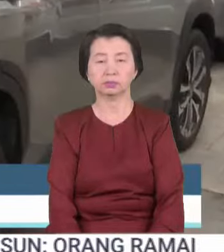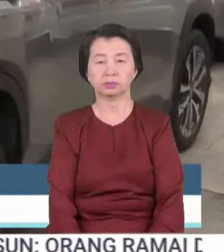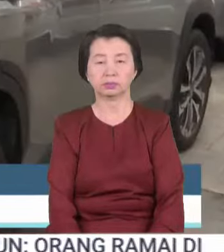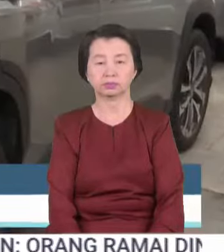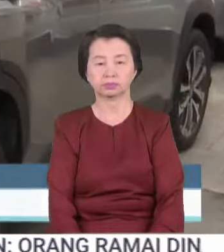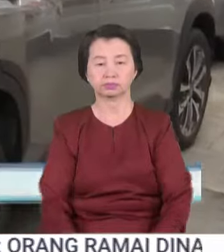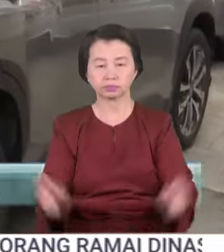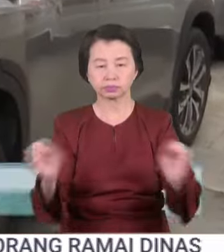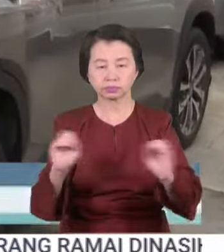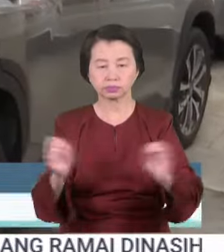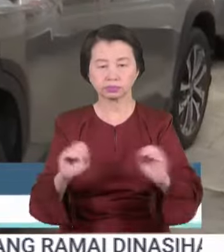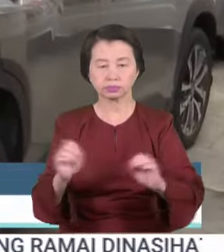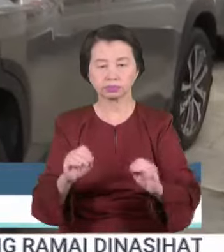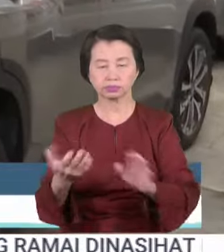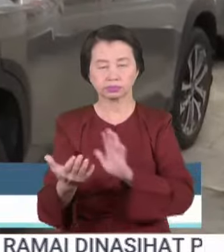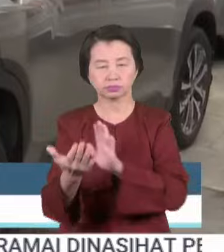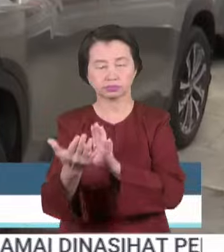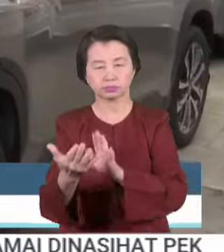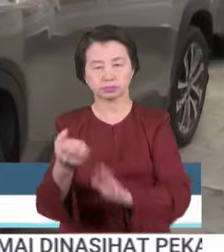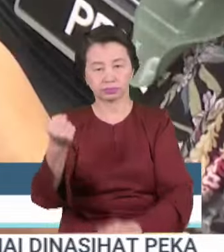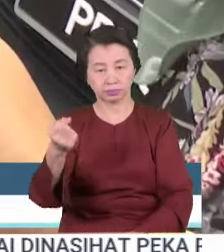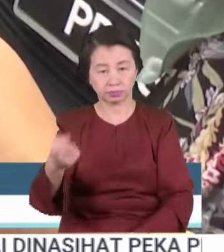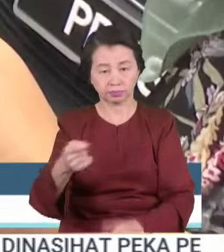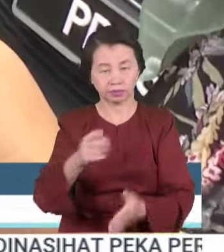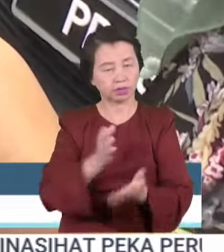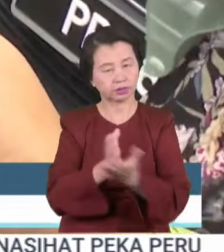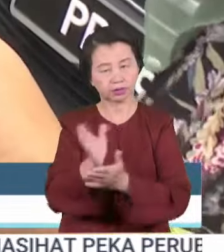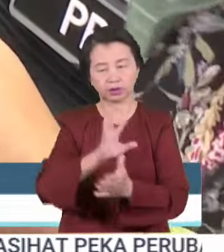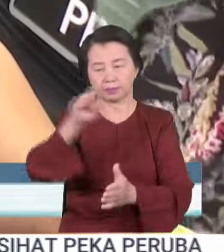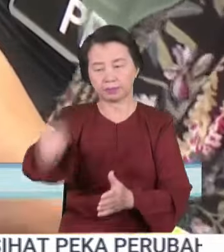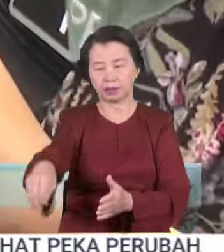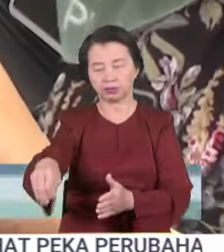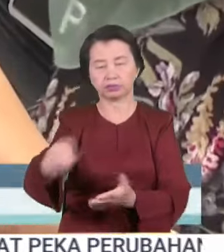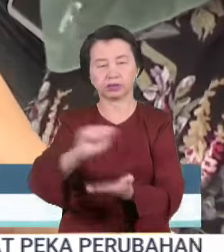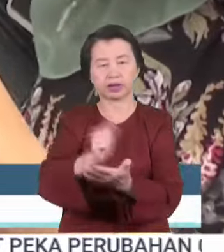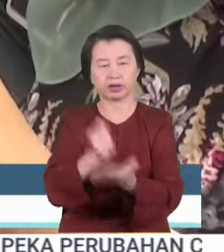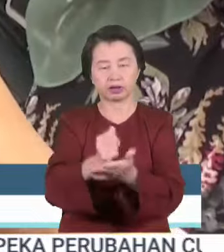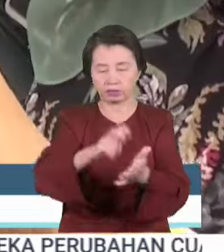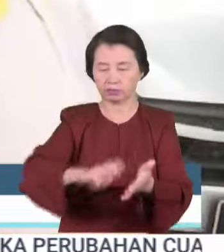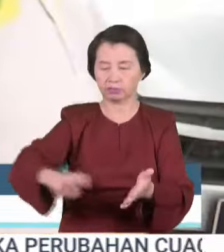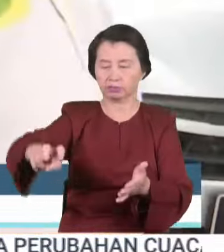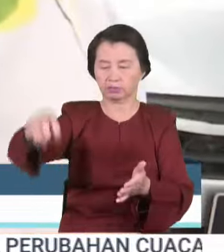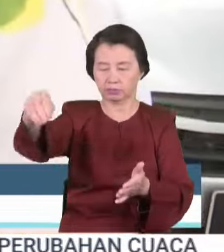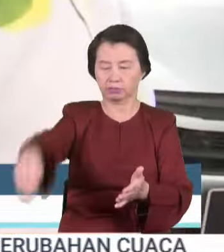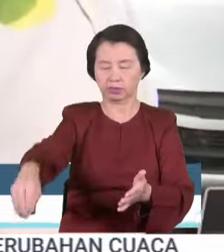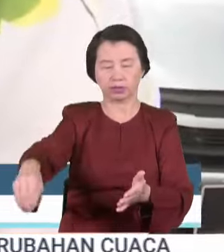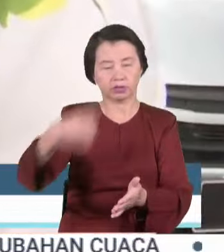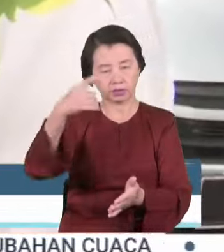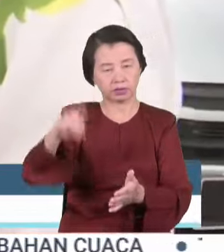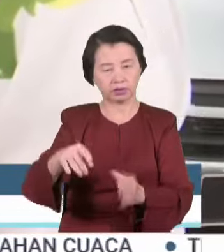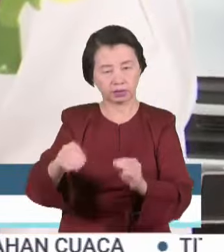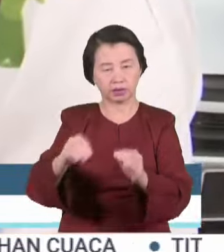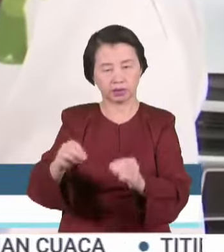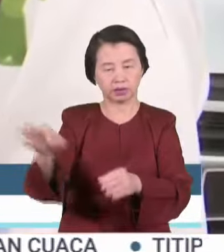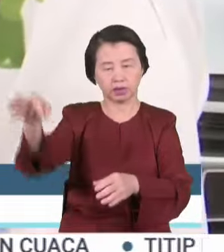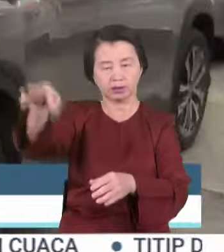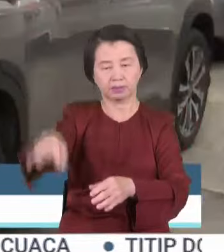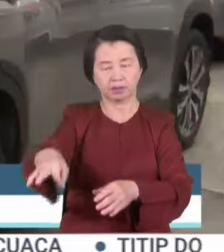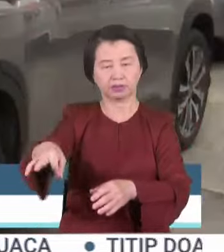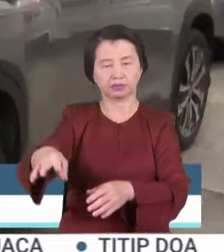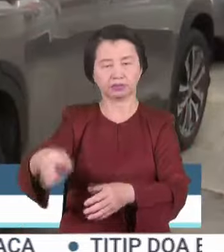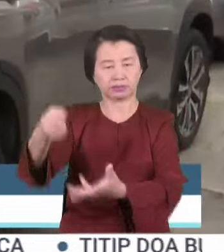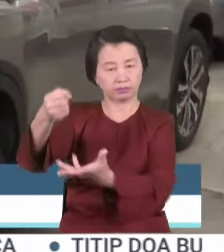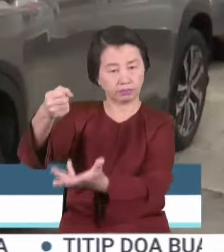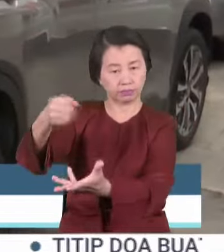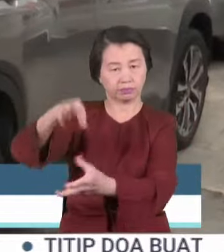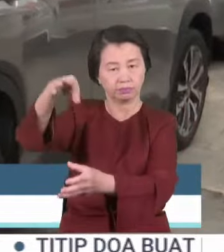So dia tak akan pegang physical cash kan. So dia direct masuk dalam akaun untuk menggalakkan budak-budak ni untuk menabung. Dan